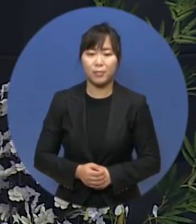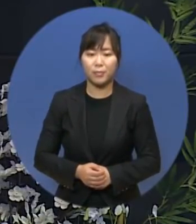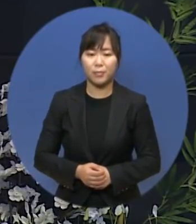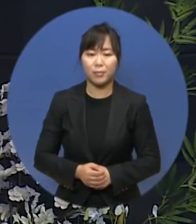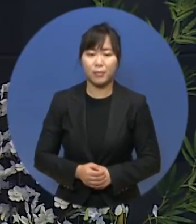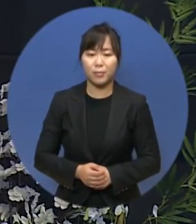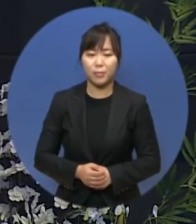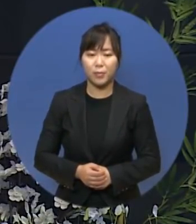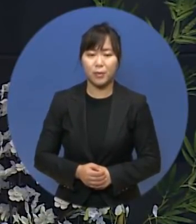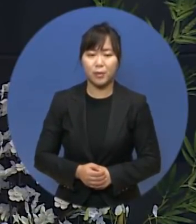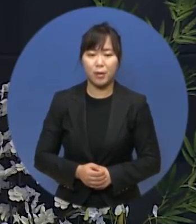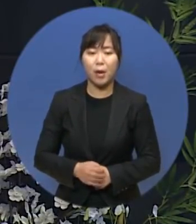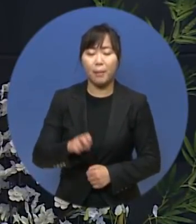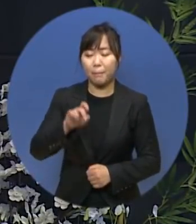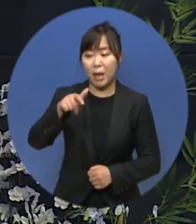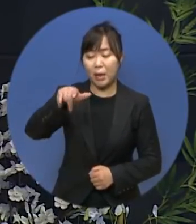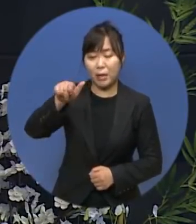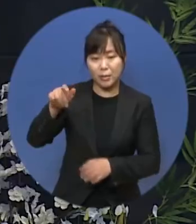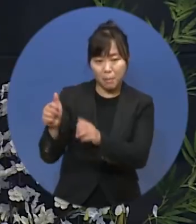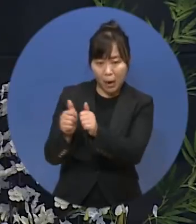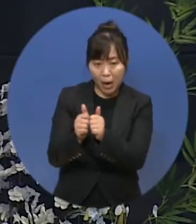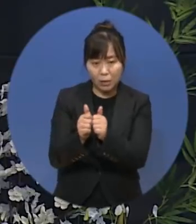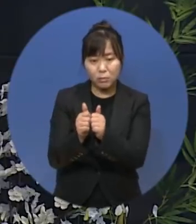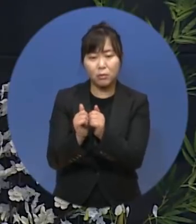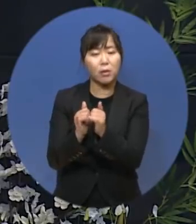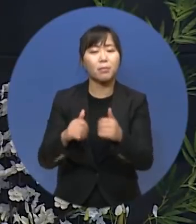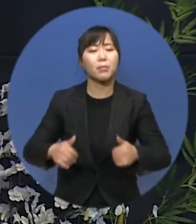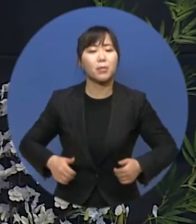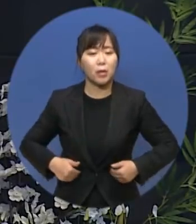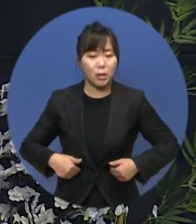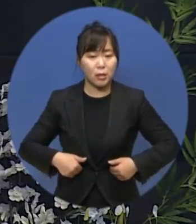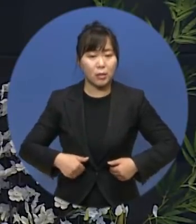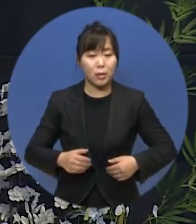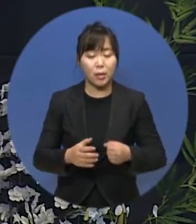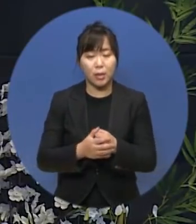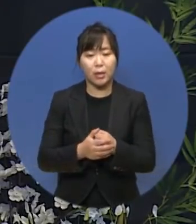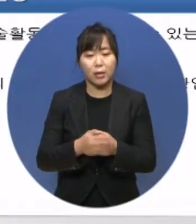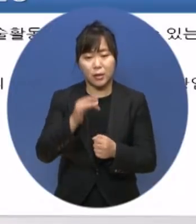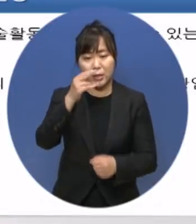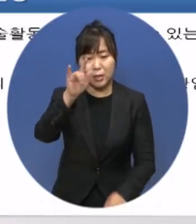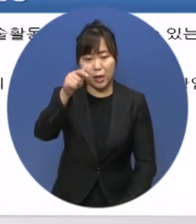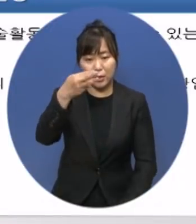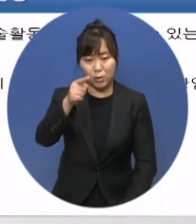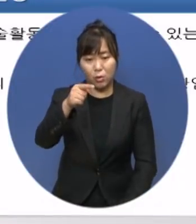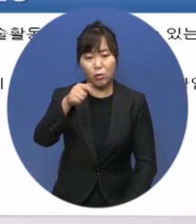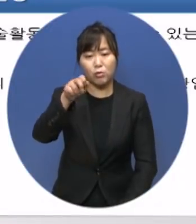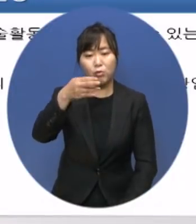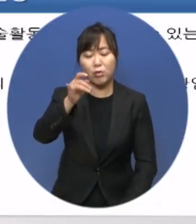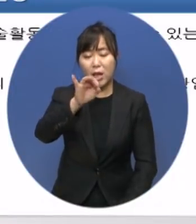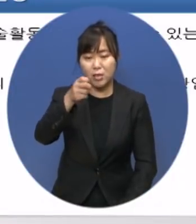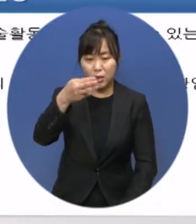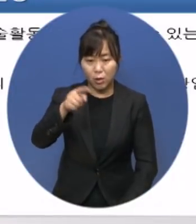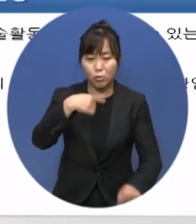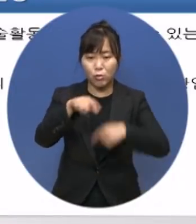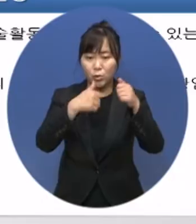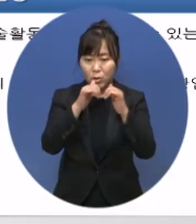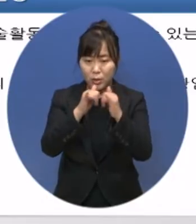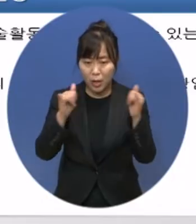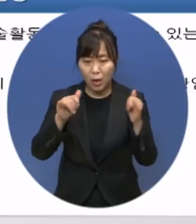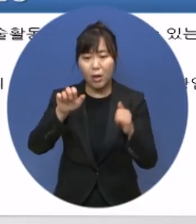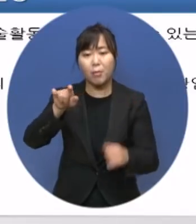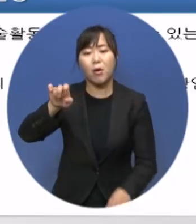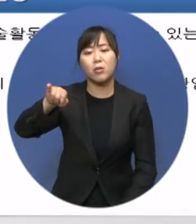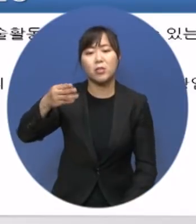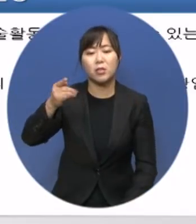매개자 양성이 절대적으로 필요할 것 같습니다. 매개자는 디렉터, 큐레이터, 수어 통역사, 퍼실리테이터 등의 넓은